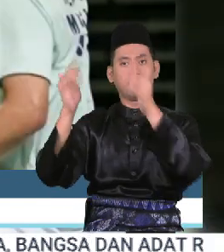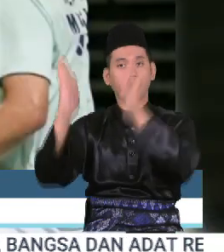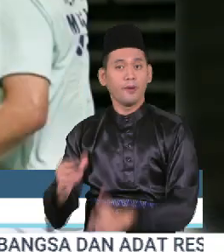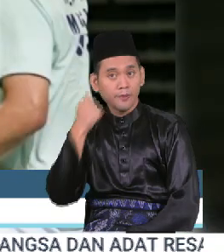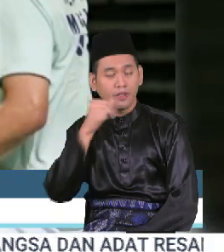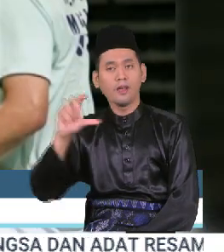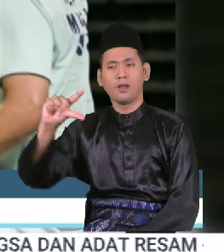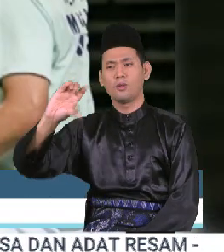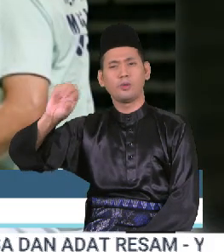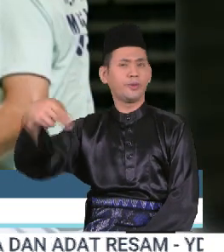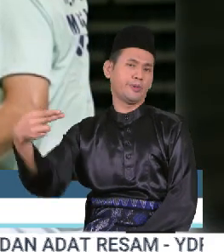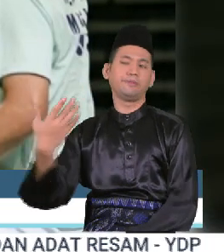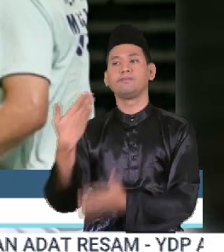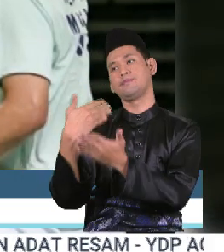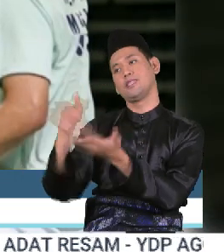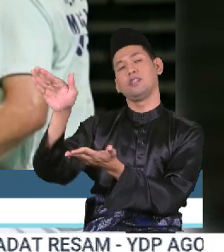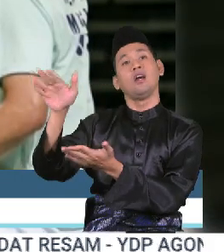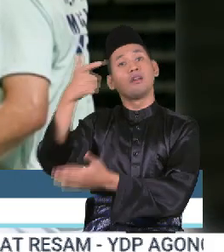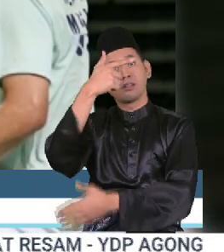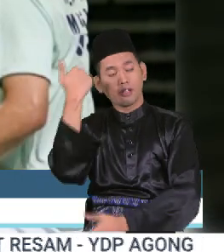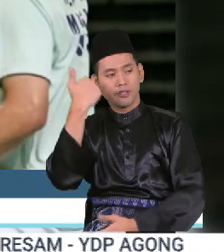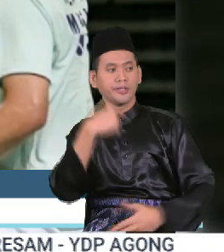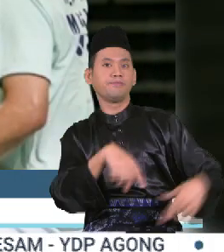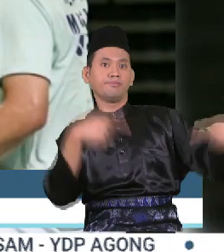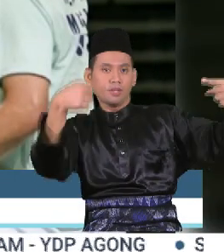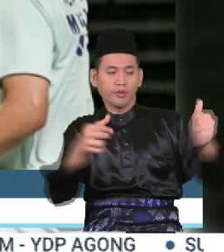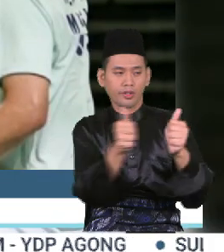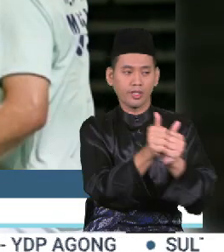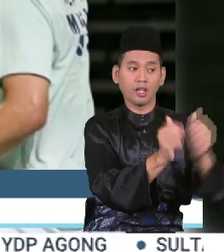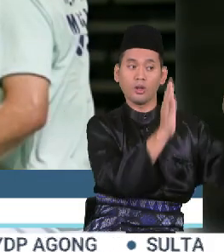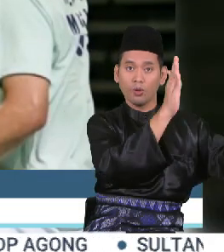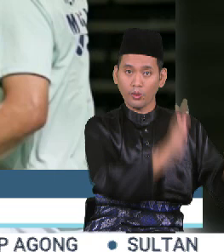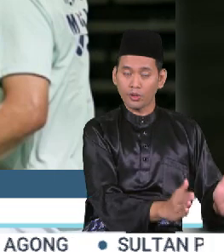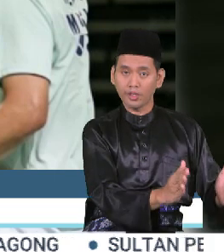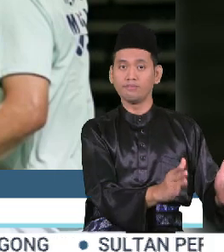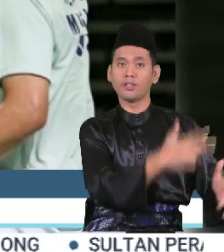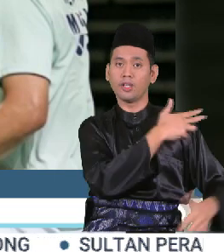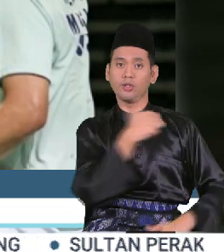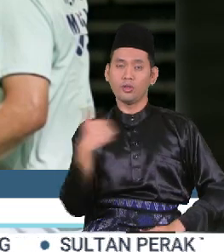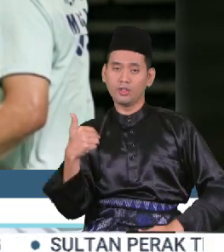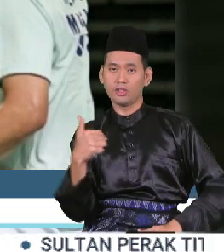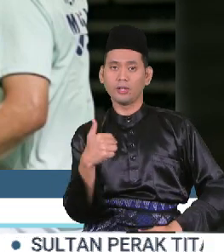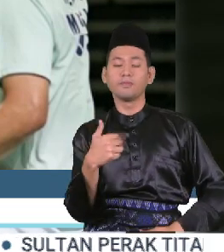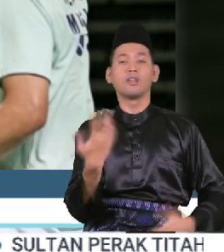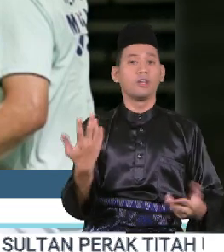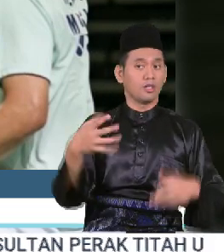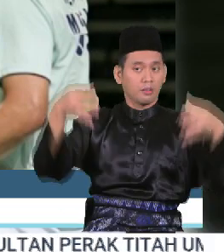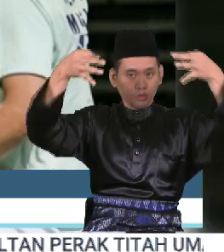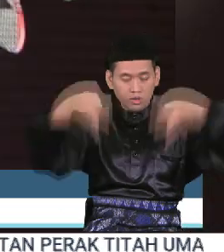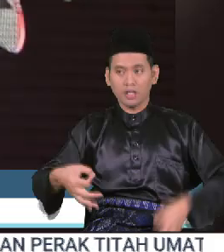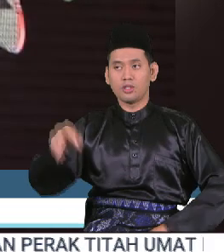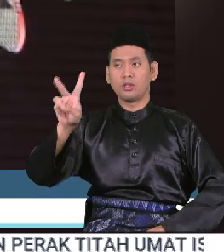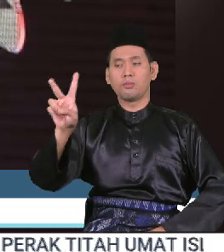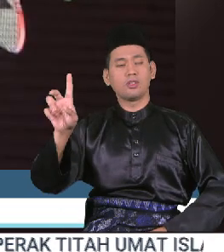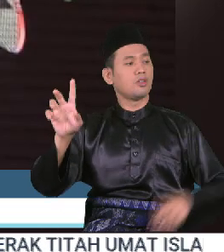Wei juga tersingkir apabila tewas ke atas lawannya dari Indonesia, Putri Kusuma Wardani dengan keputusan